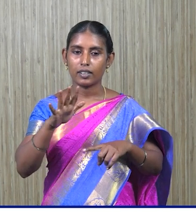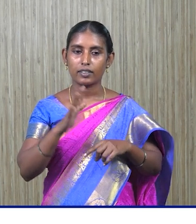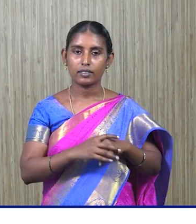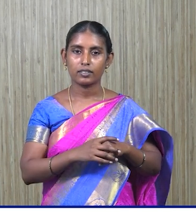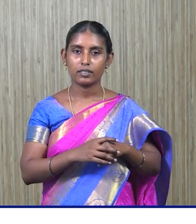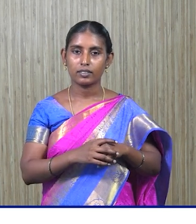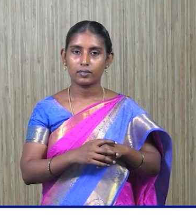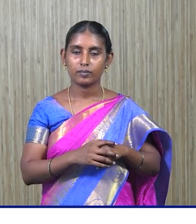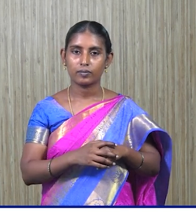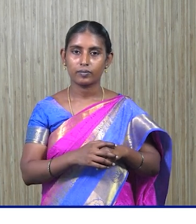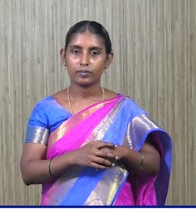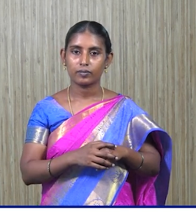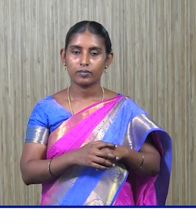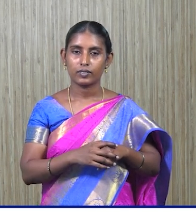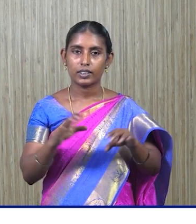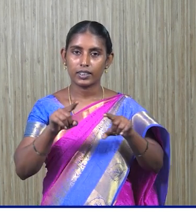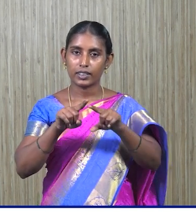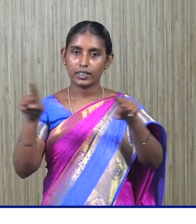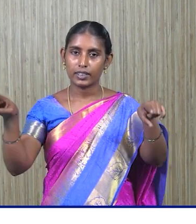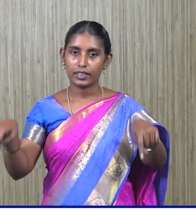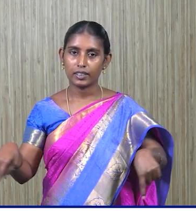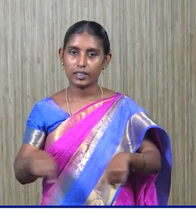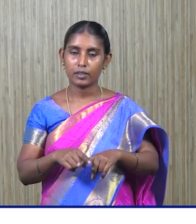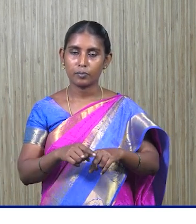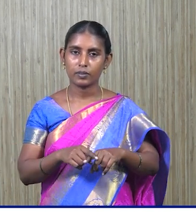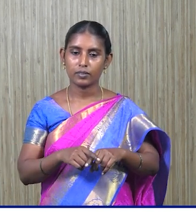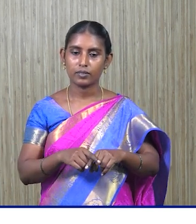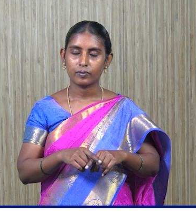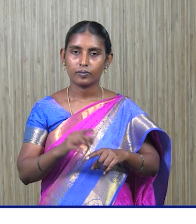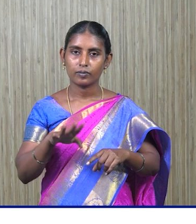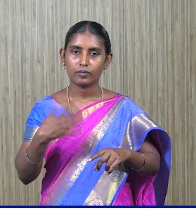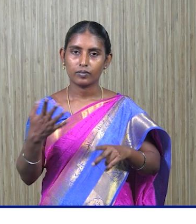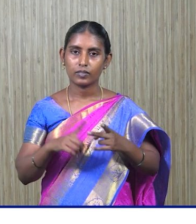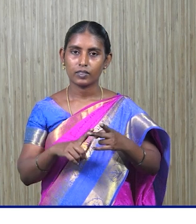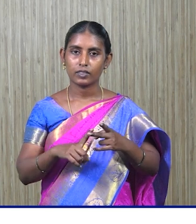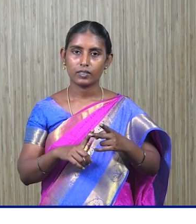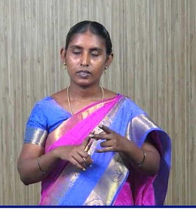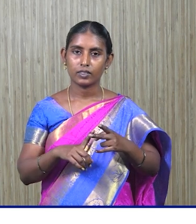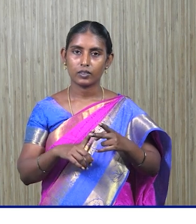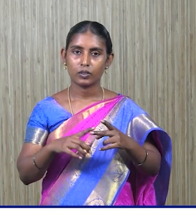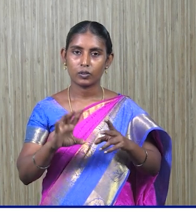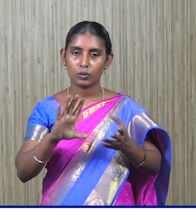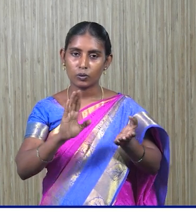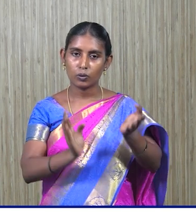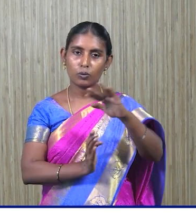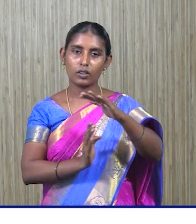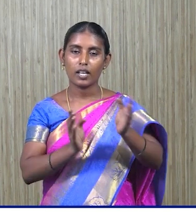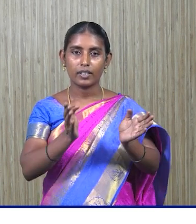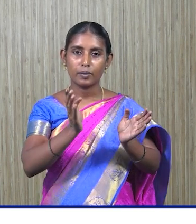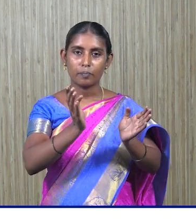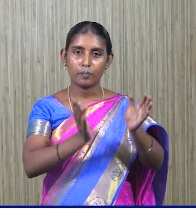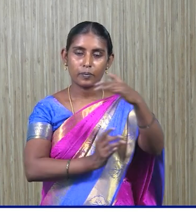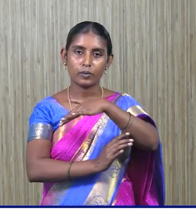4 × 5 = 20 நட்சத்திரங்கள் இடம்பெற்றுள்ளன. அதை இன்னொரு படத்தை கவனிங்கள். அதே படத்தை நாம் வந்து சற்று சுழற்றி அதனோட திசையை